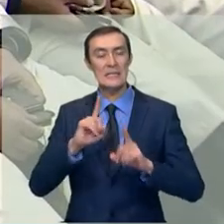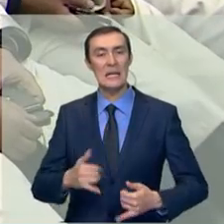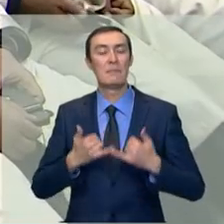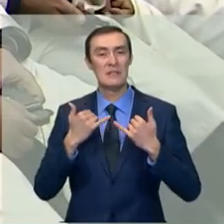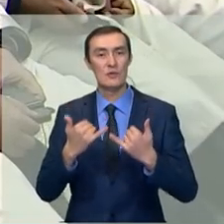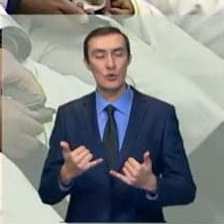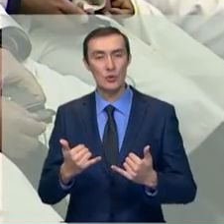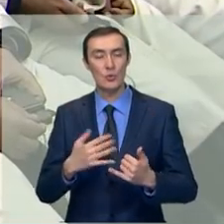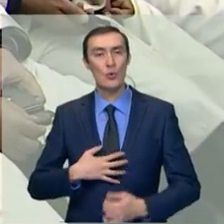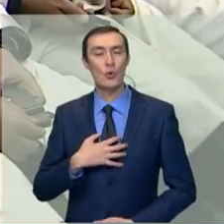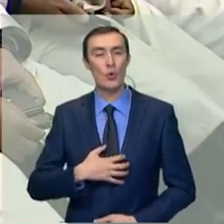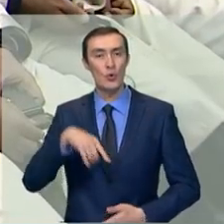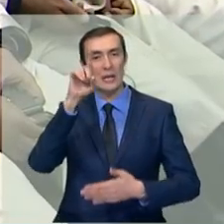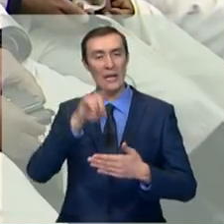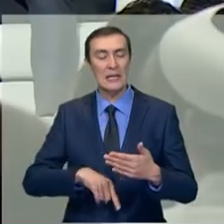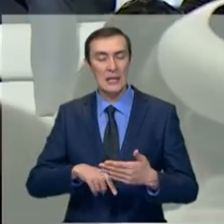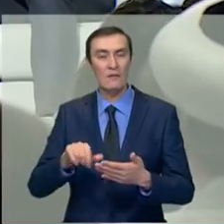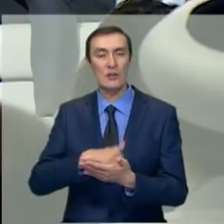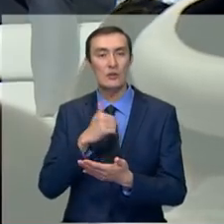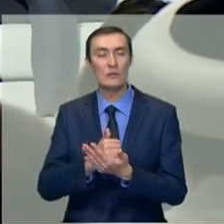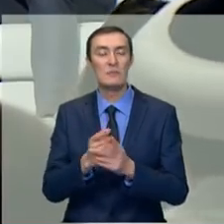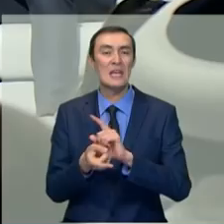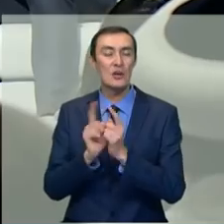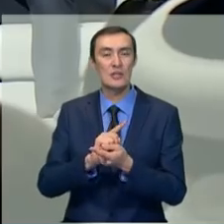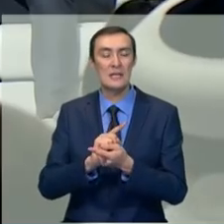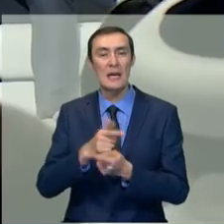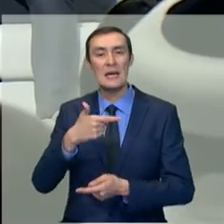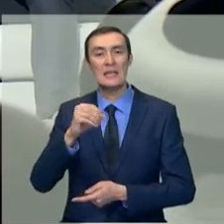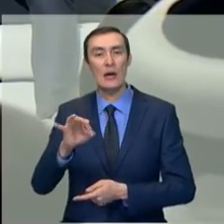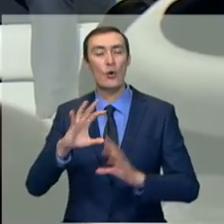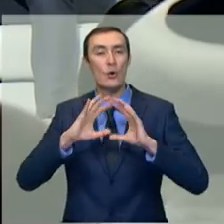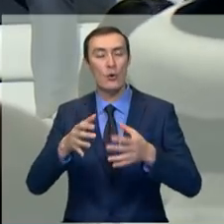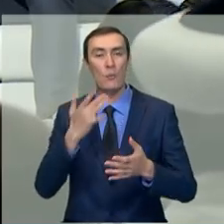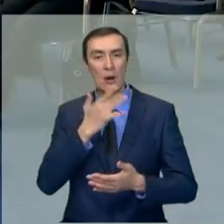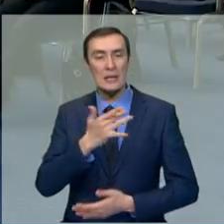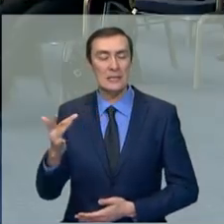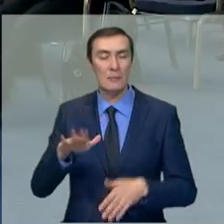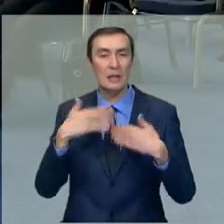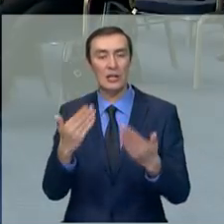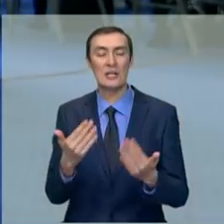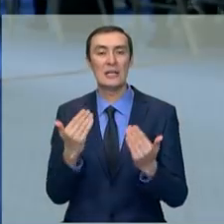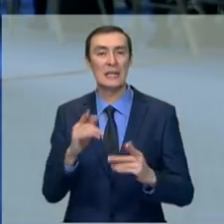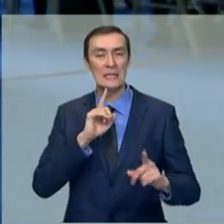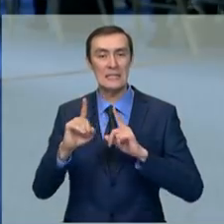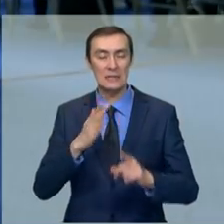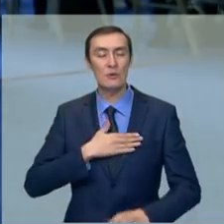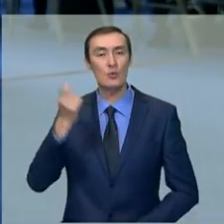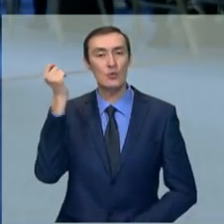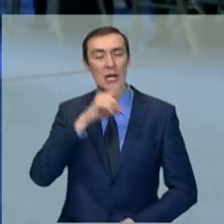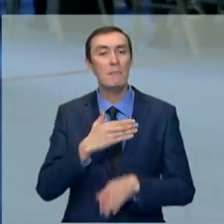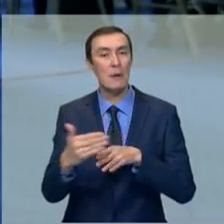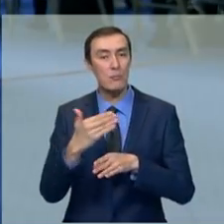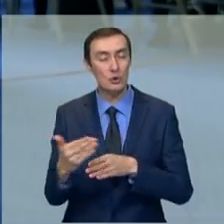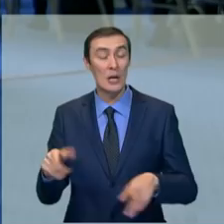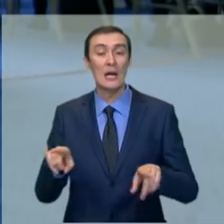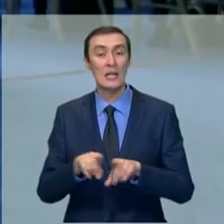посвященная роли религии в меняющейся геополитике. О предложениях, высказанной на данной сессии, мы узнаем чуть позже.